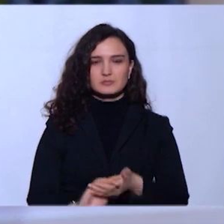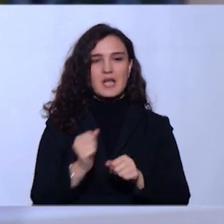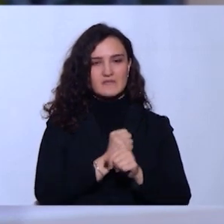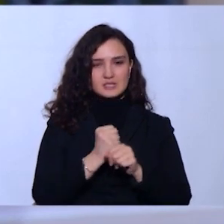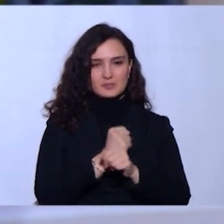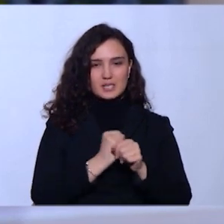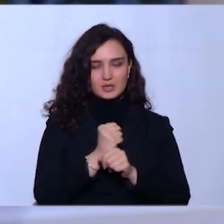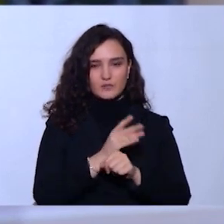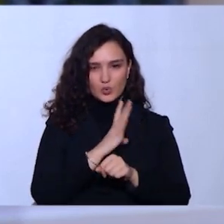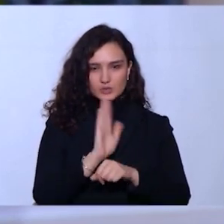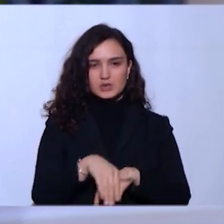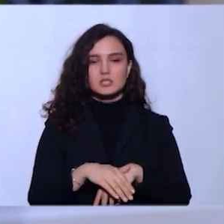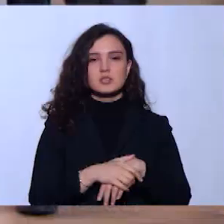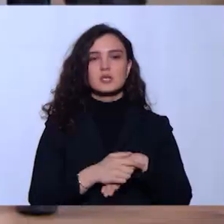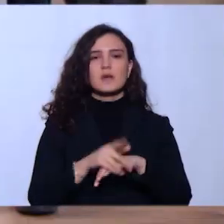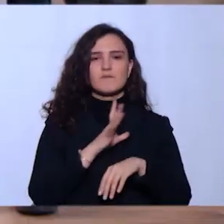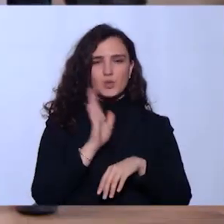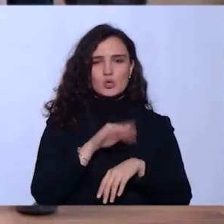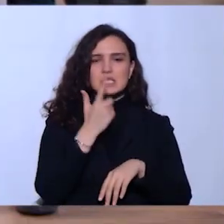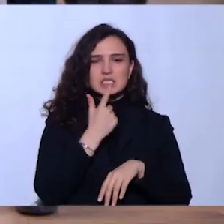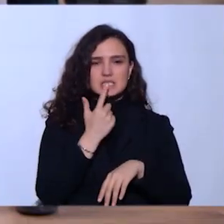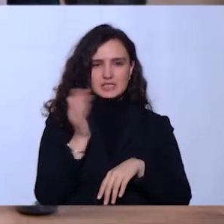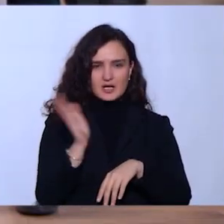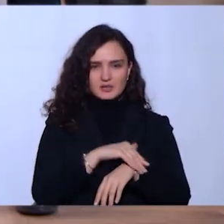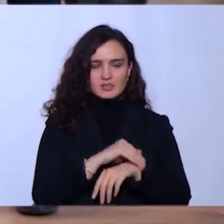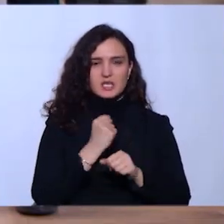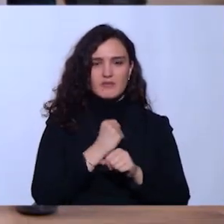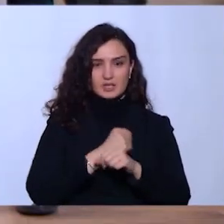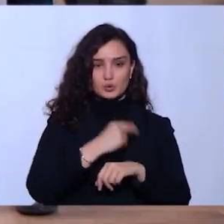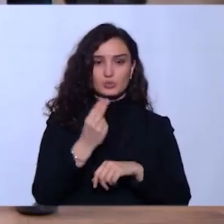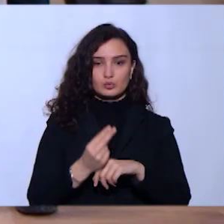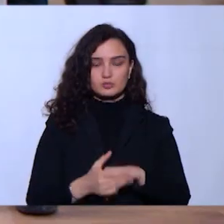ავისფერი ქონდეს და ქონდეს კიდევ წითელი სულაც, ხო?